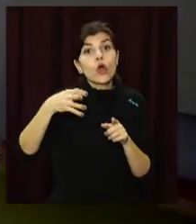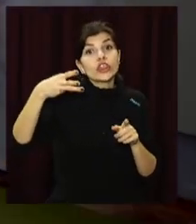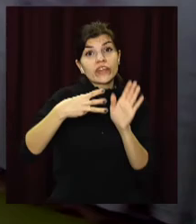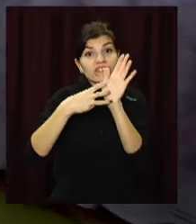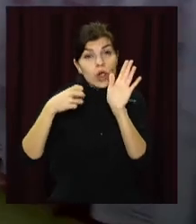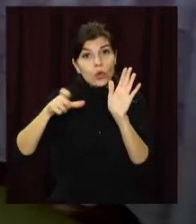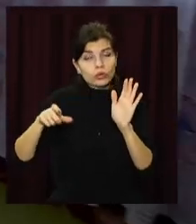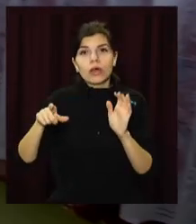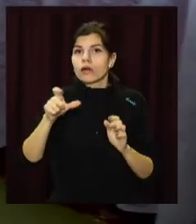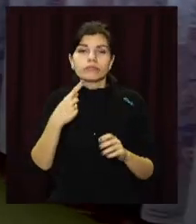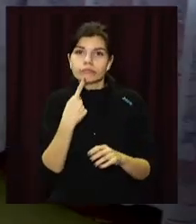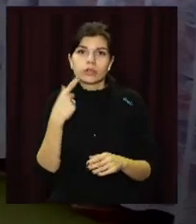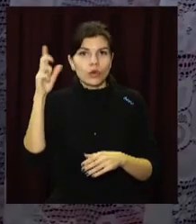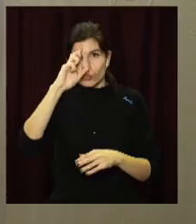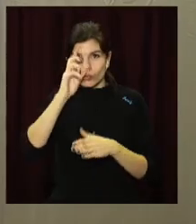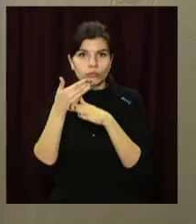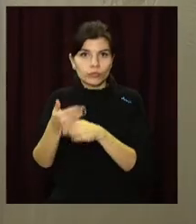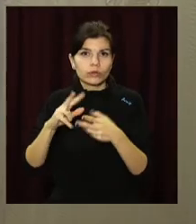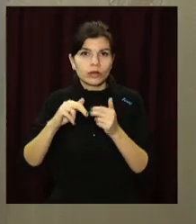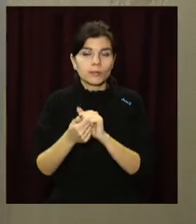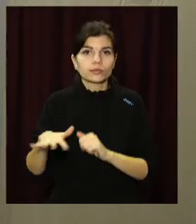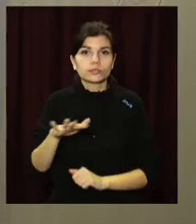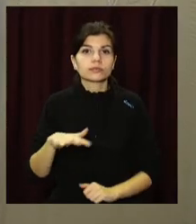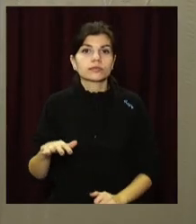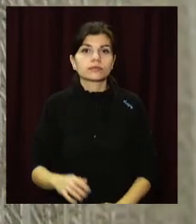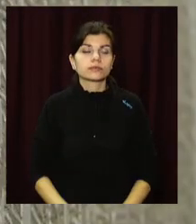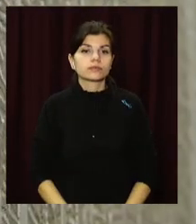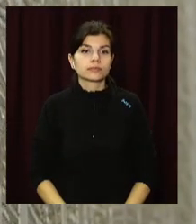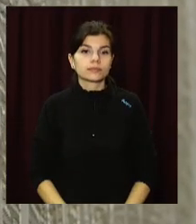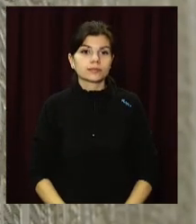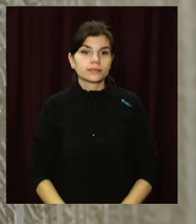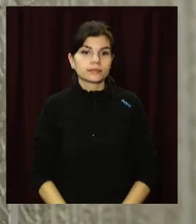3800 – коштом міста. Яна Стриж, Ірада Акімова, Максим Олещенко, Open News, телеканал «Відкритий».